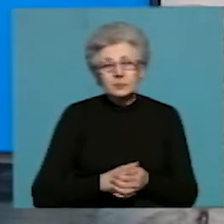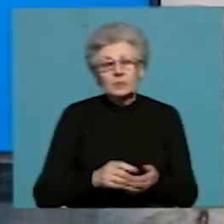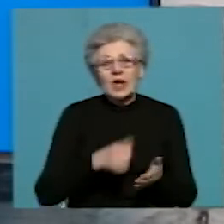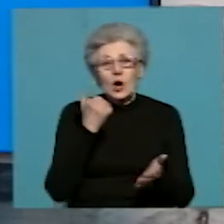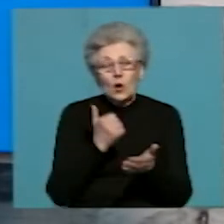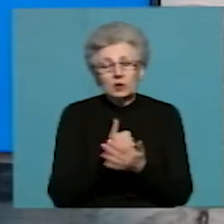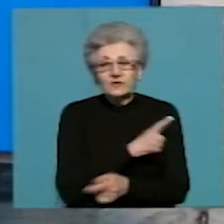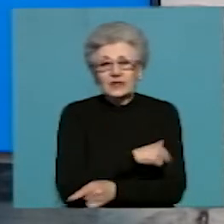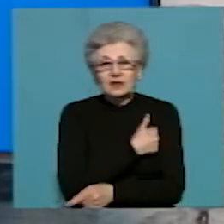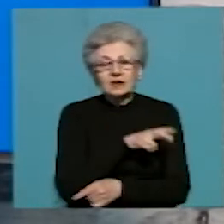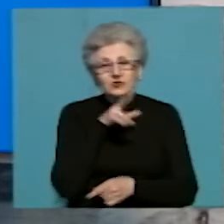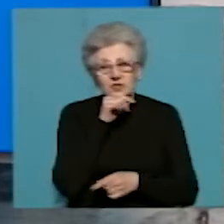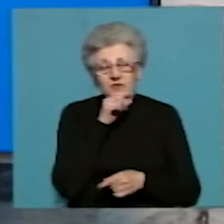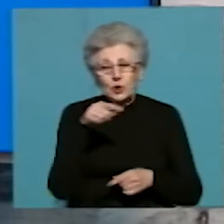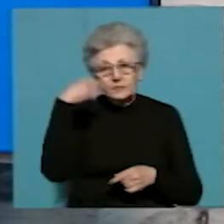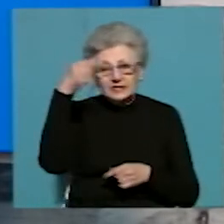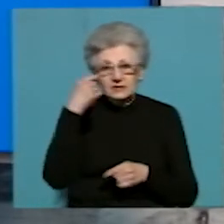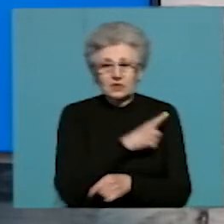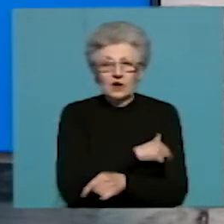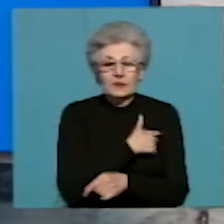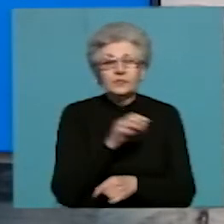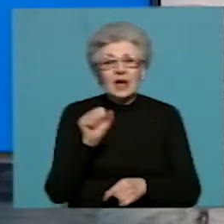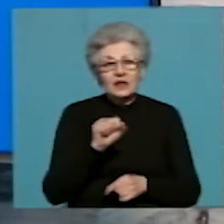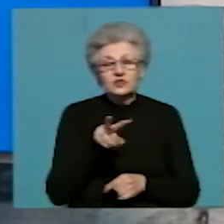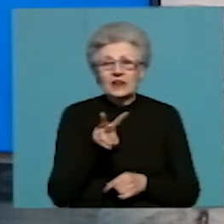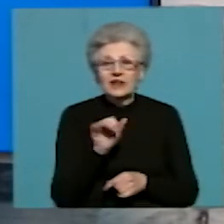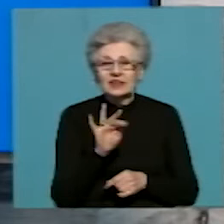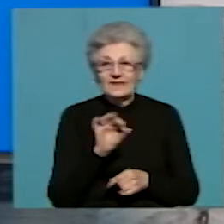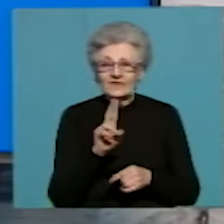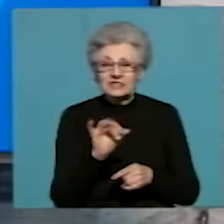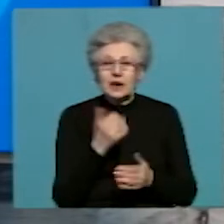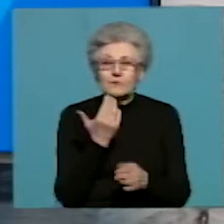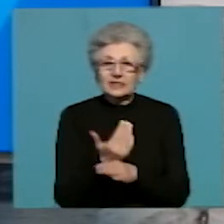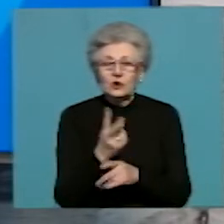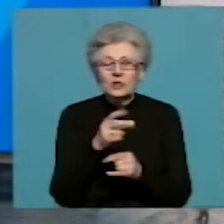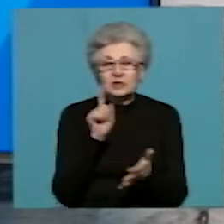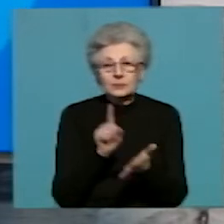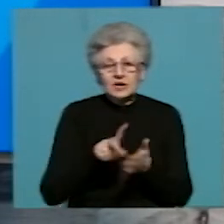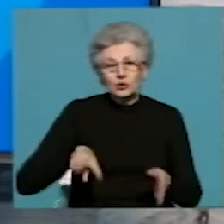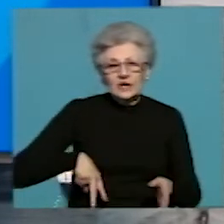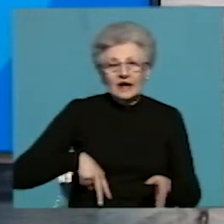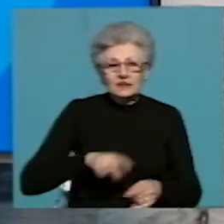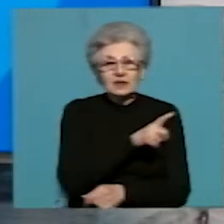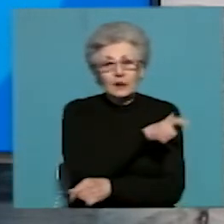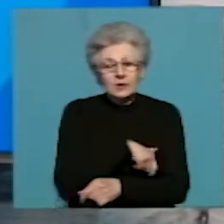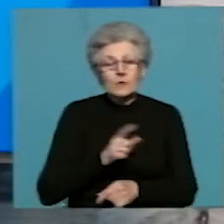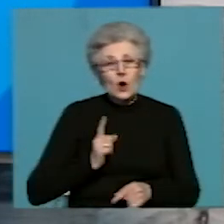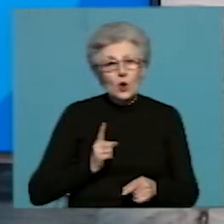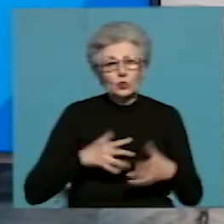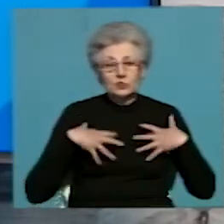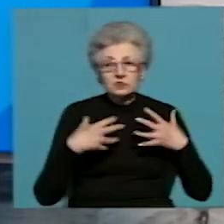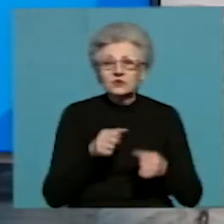Головна лікарка Чернівецької обласної психіатричної лікарні Анжела Левицька претендує на посаду директора департаменту охорони здоров'я